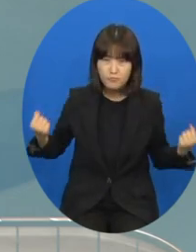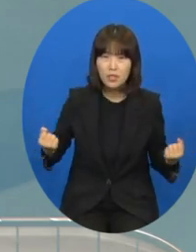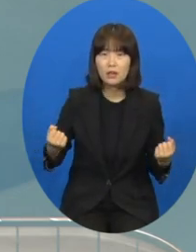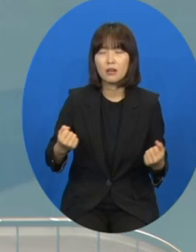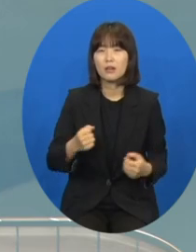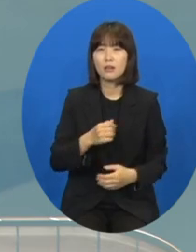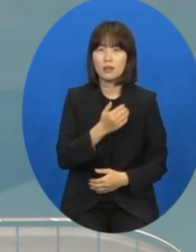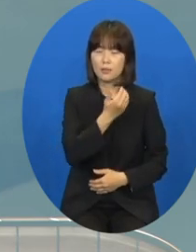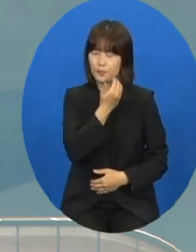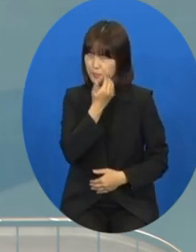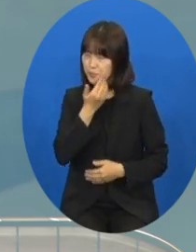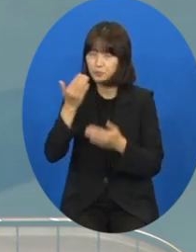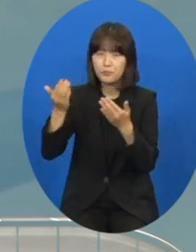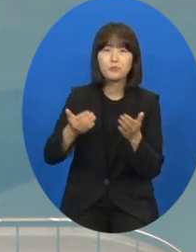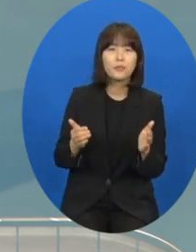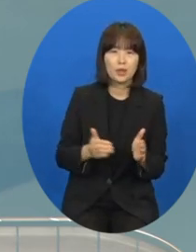당하시고